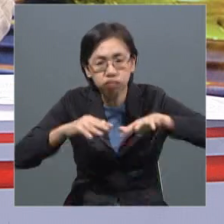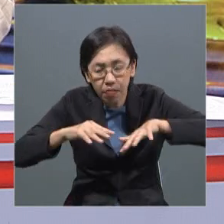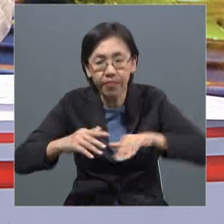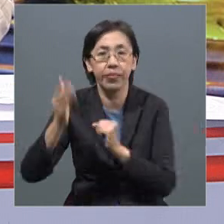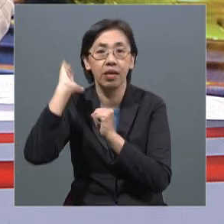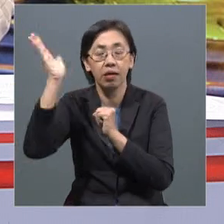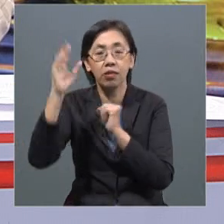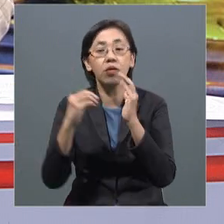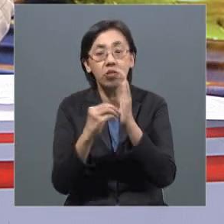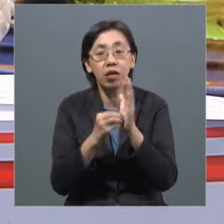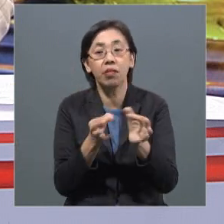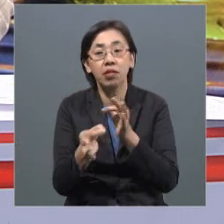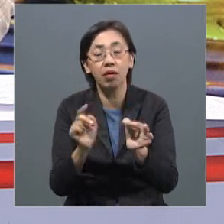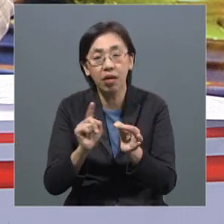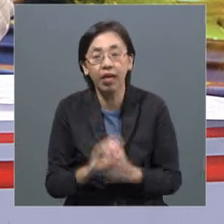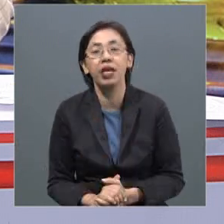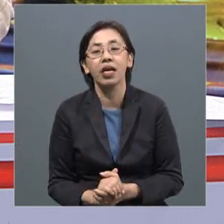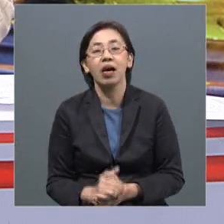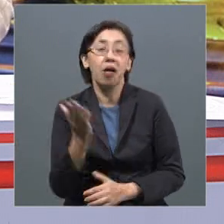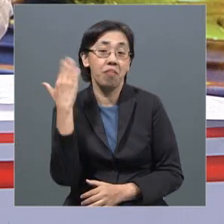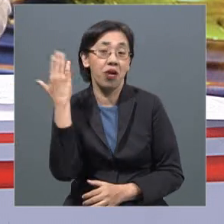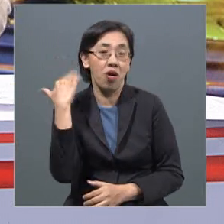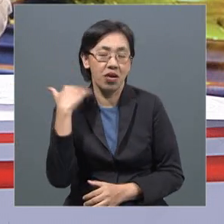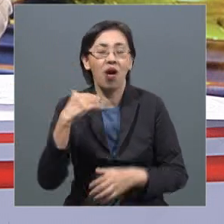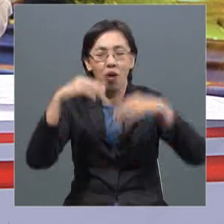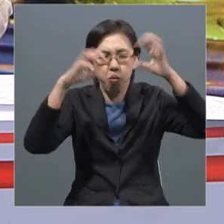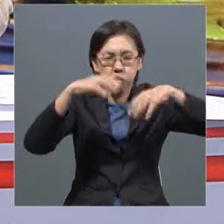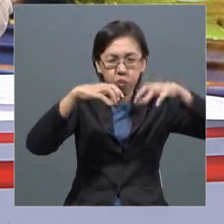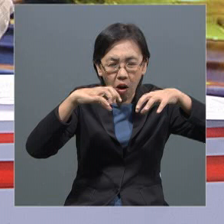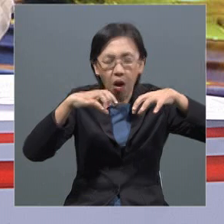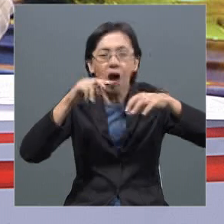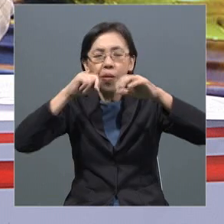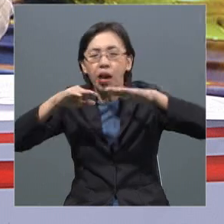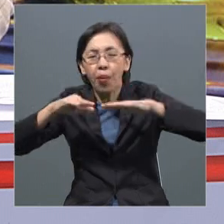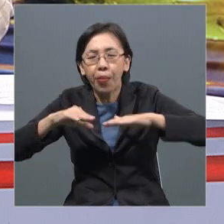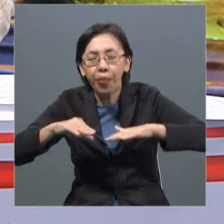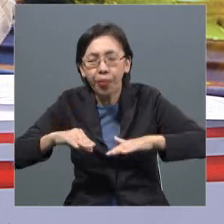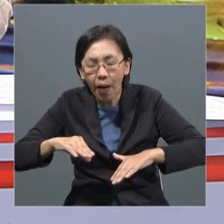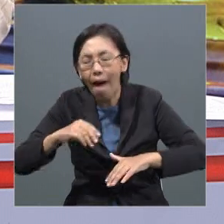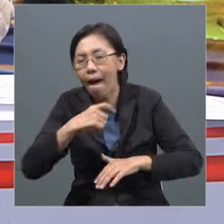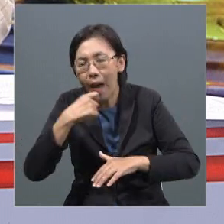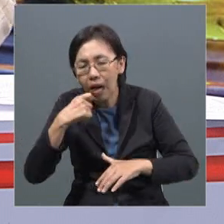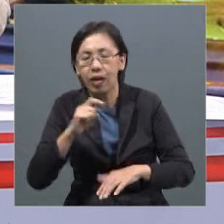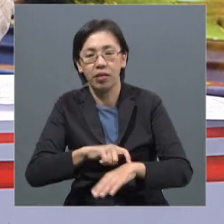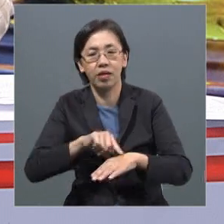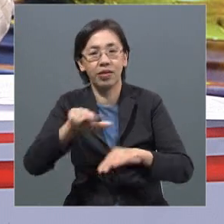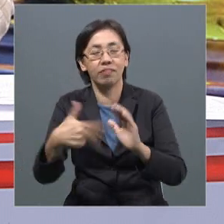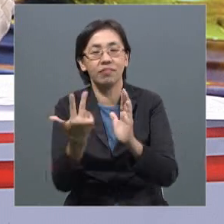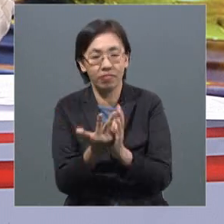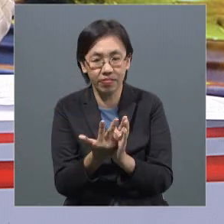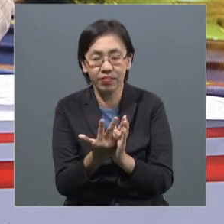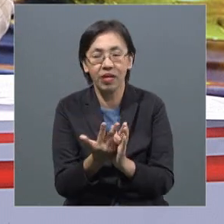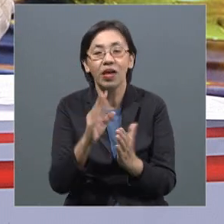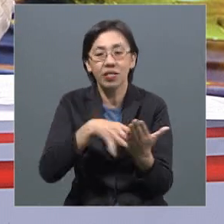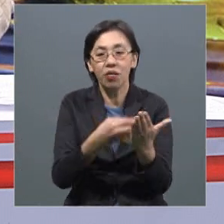ของกทมพูดเนี่ยก็ทำเวลาได้ดีขึ้นจากที่ตอนท่วมจนถึงตอนแห้งนะเฉลี่ยเนี่ยประมาณสัก 3ชั่วโมงอเพราะฉะนั้นยังต้องรับมือกัน